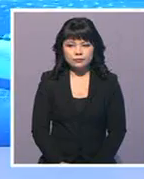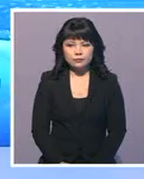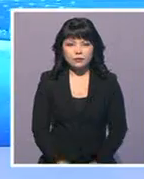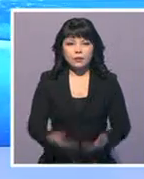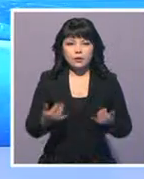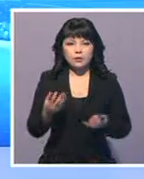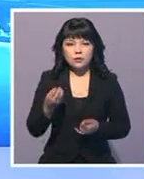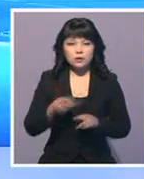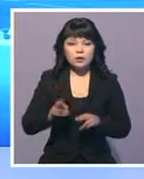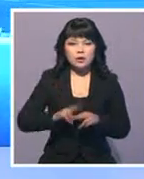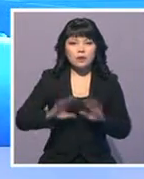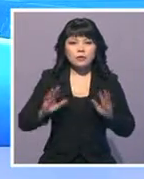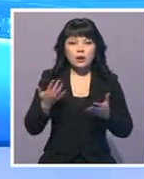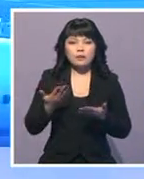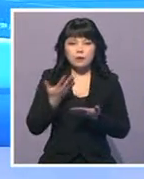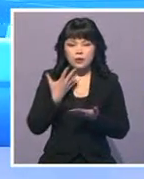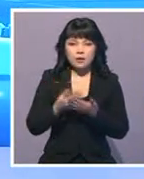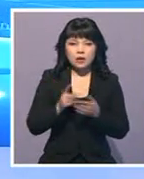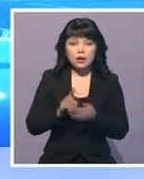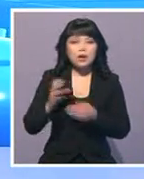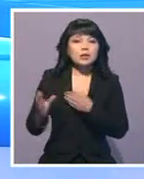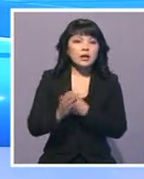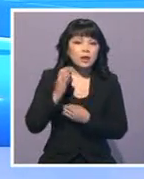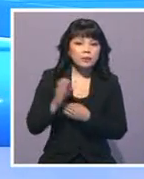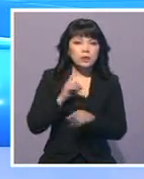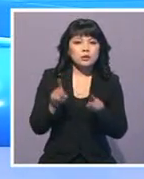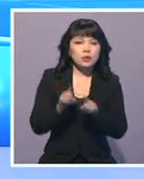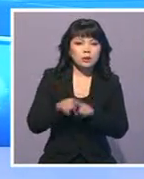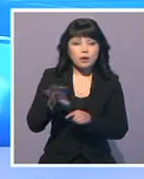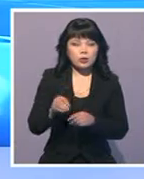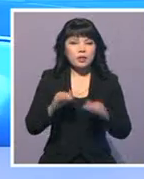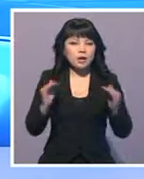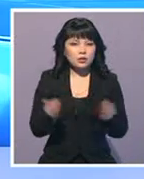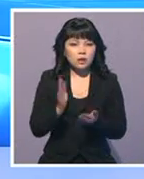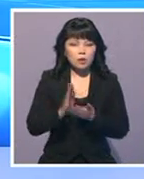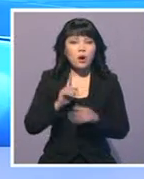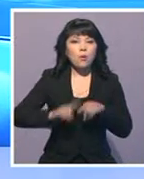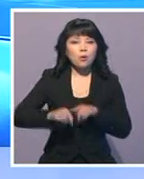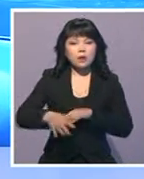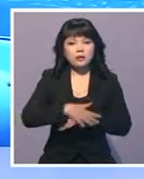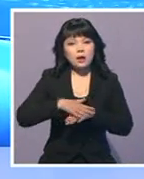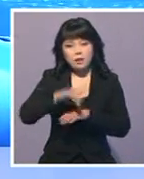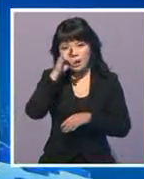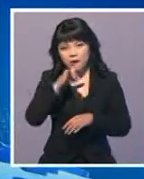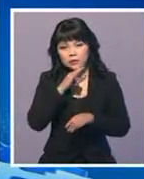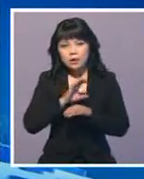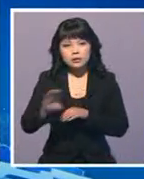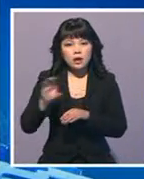Бұдан бұла импорттық тауарлардың көлемі азаяды. Керісінше, отандық өндірушілер өнімінің үлес артпақ. Сонда яқы республикалық бюджет кірісін